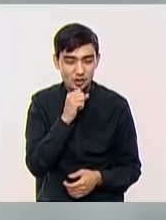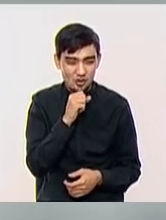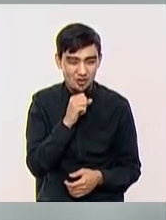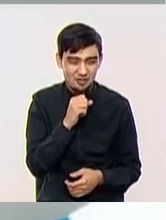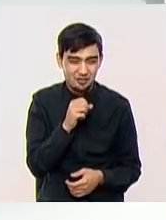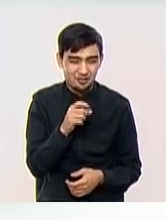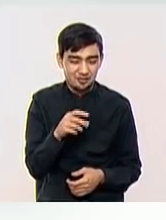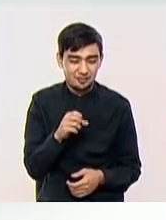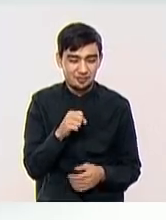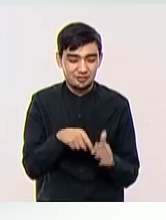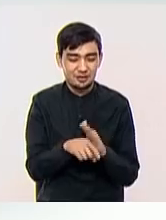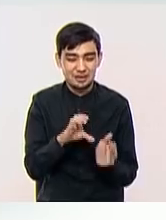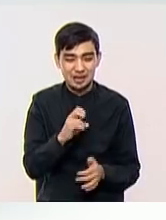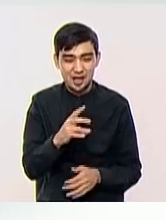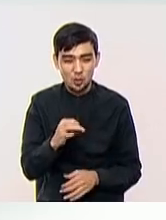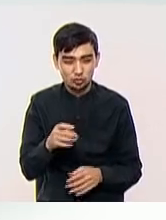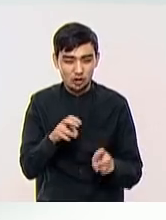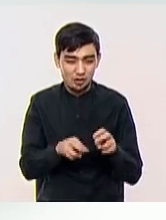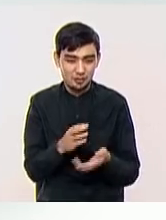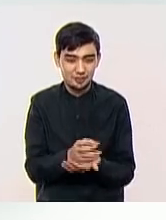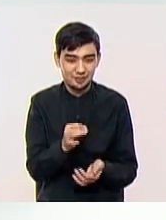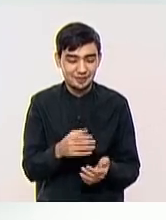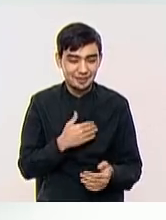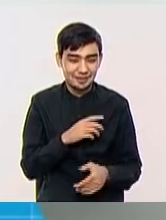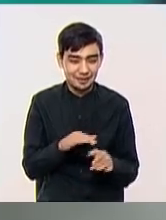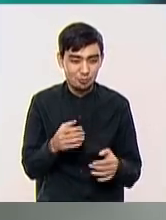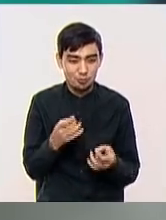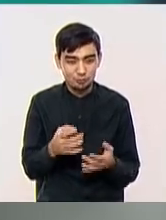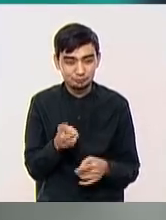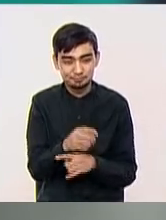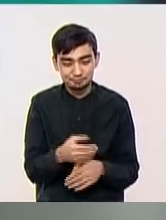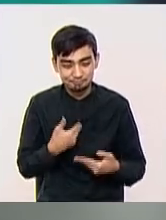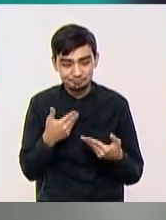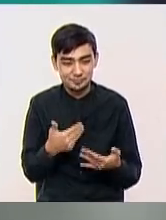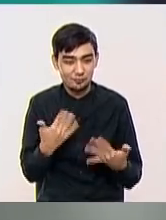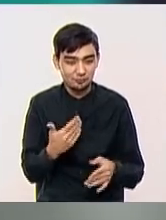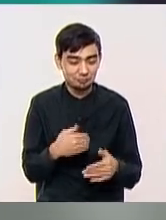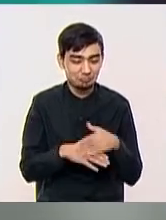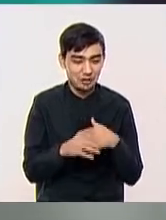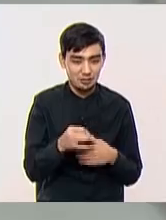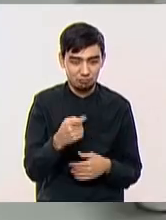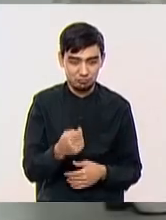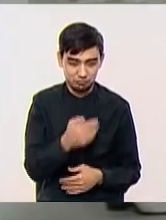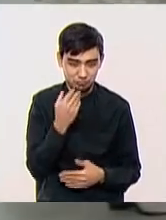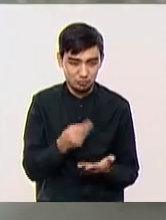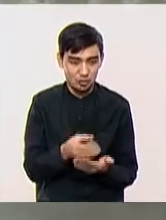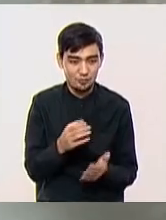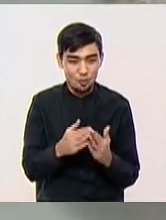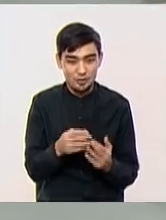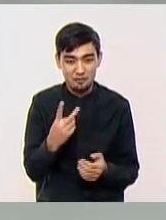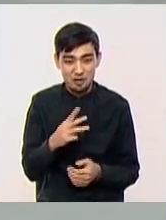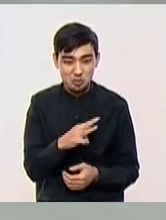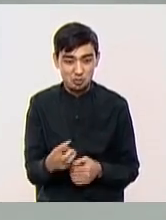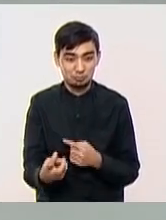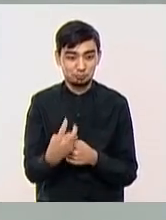түр-түрі кездеседі. Олар қажет болса қалаған тіліңізде балаларыңызды құттықтап шығуға дайын. Бірақ мұндай ермек арзан емес. Үйіңізге тек 20